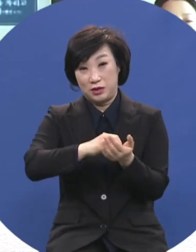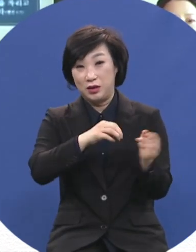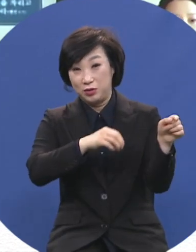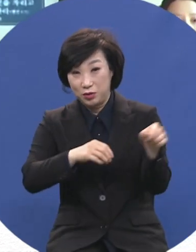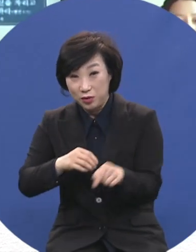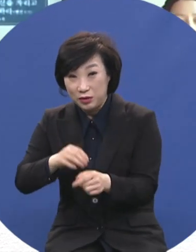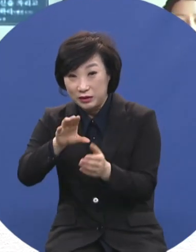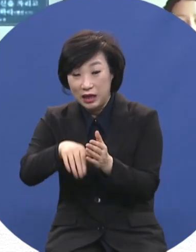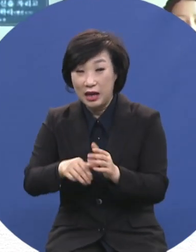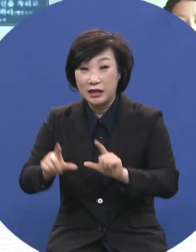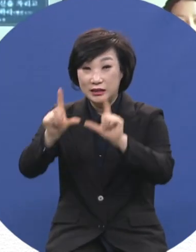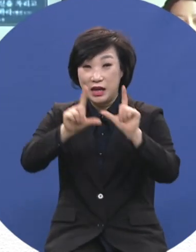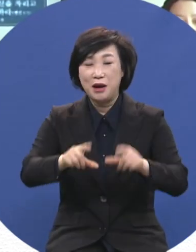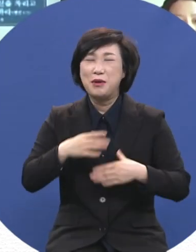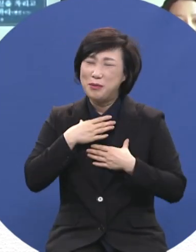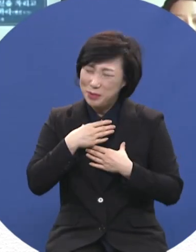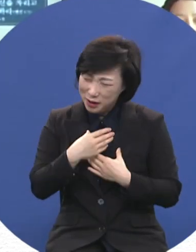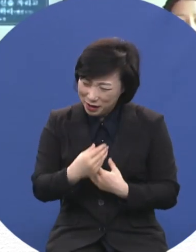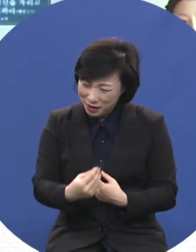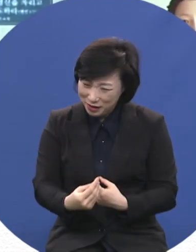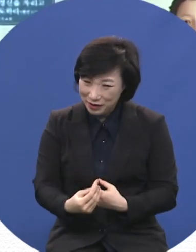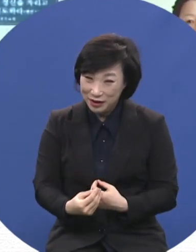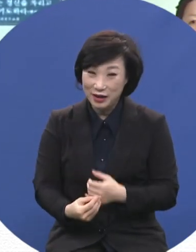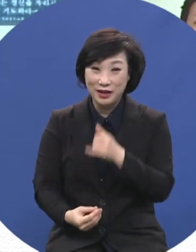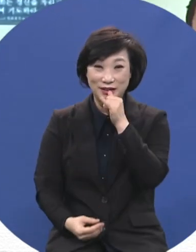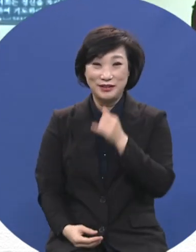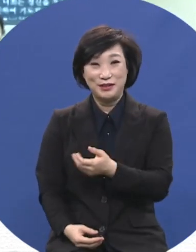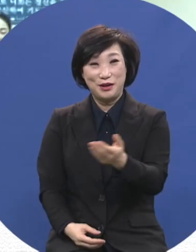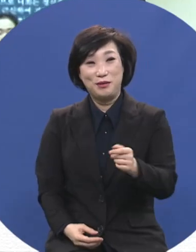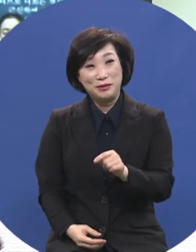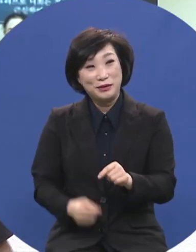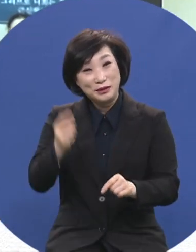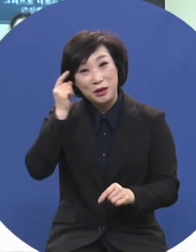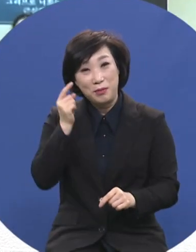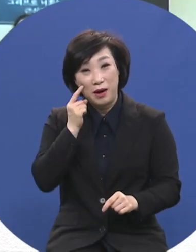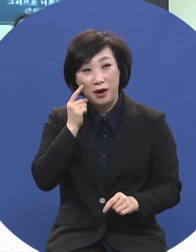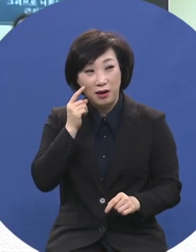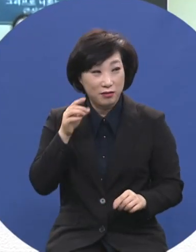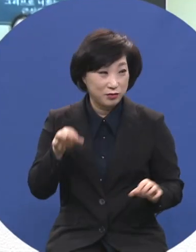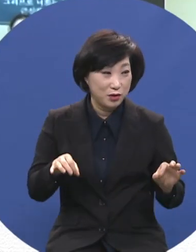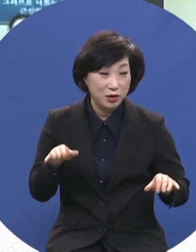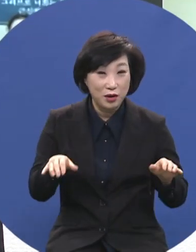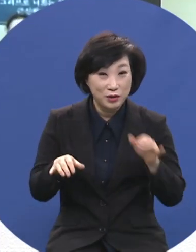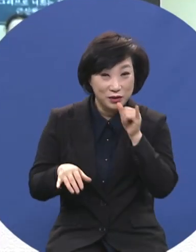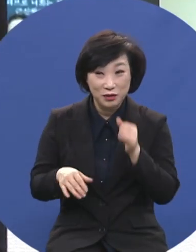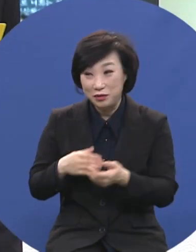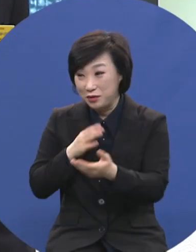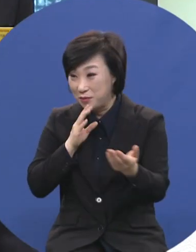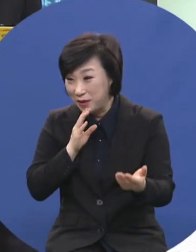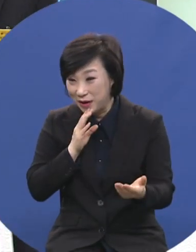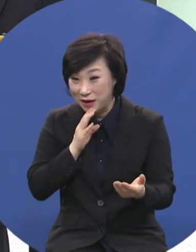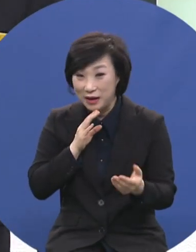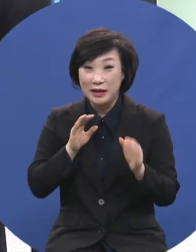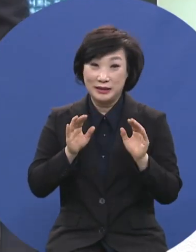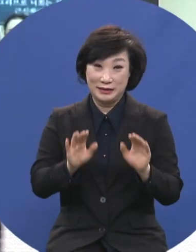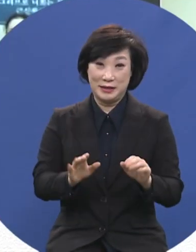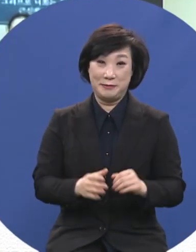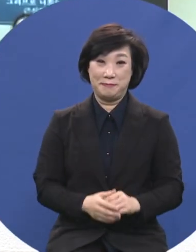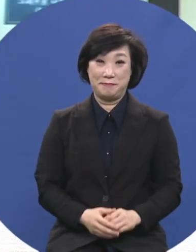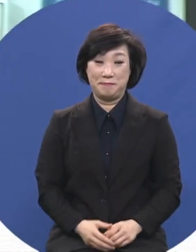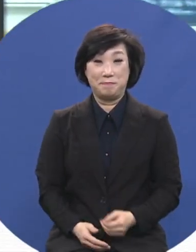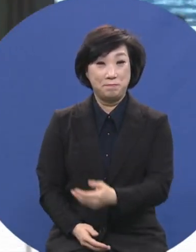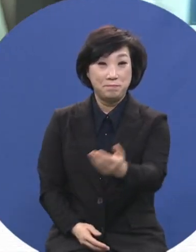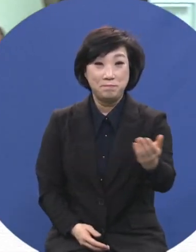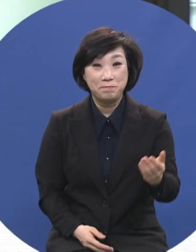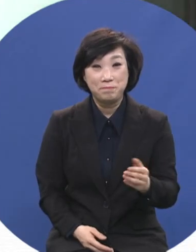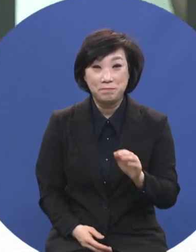얼마나 그들의 삶이 안녕 질서가 컸던가를 잘 봐라 이 말이고. 무슨 말이 이해가 됩니까?